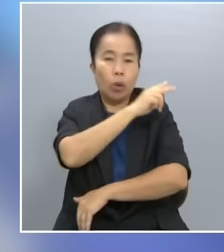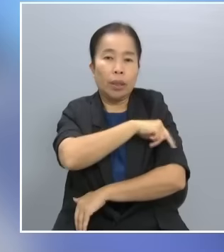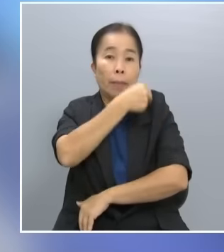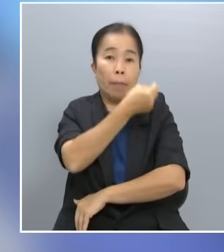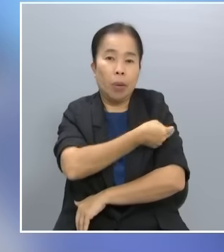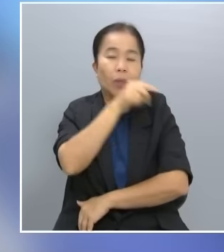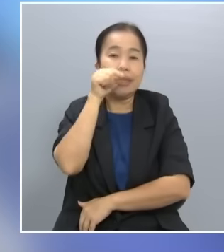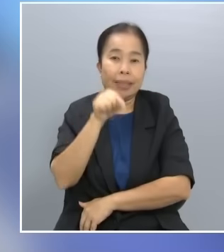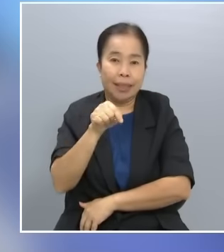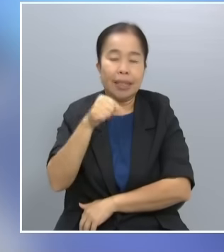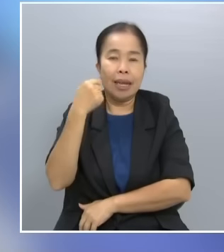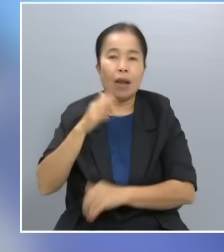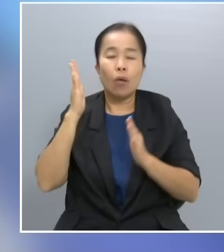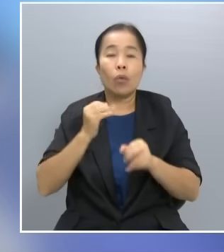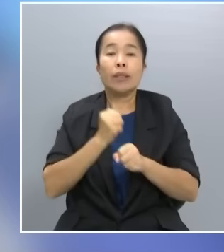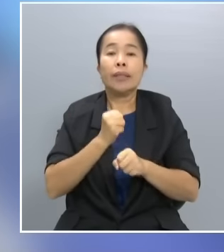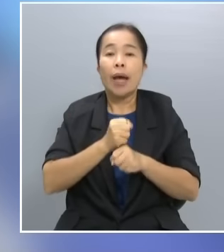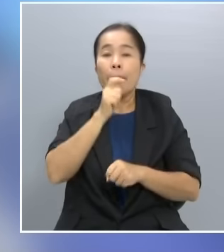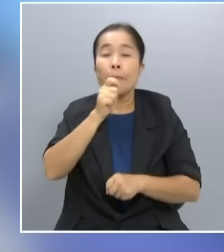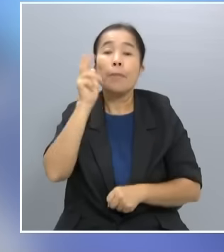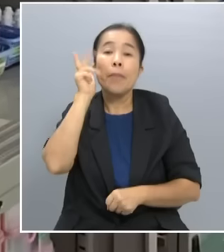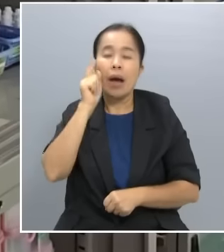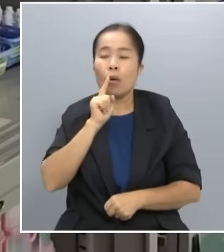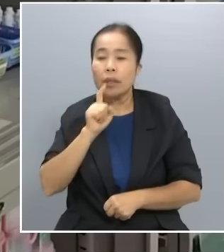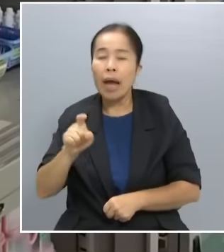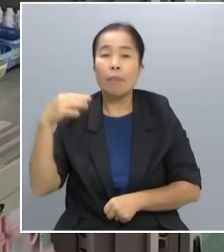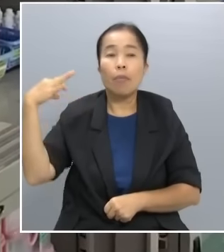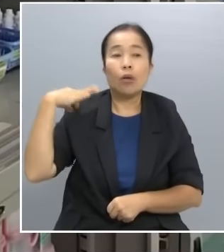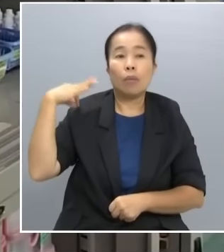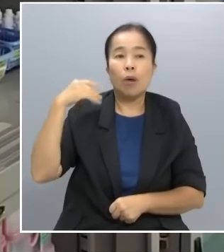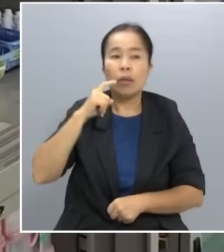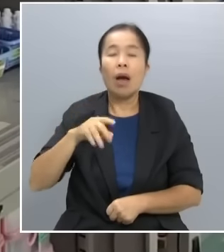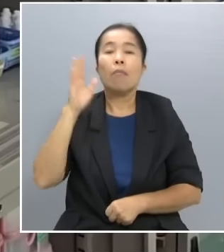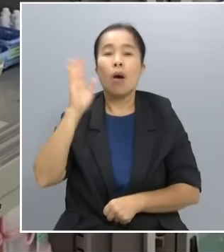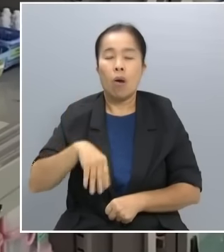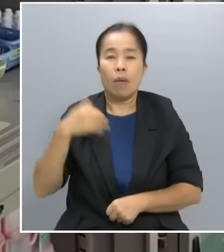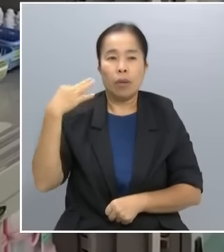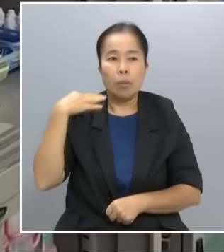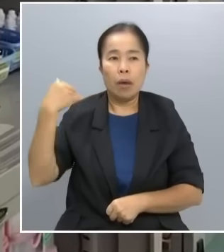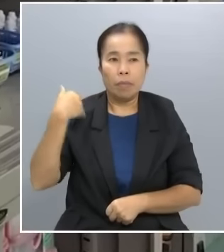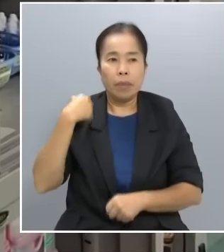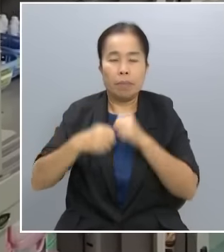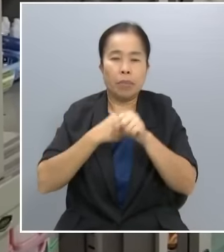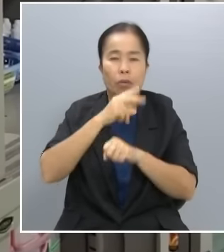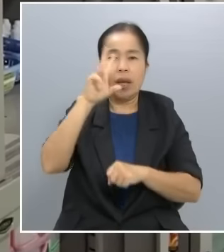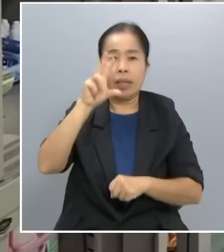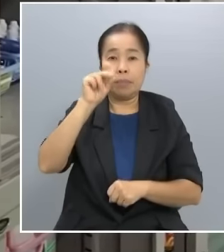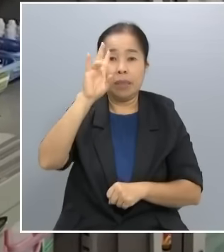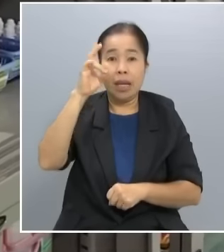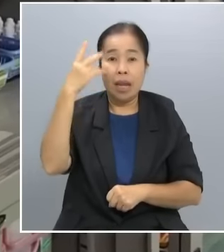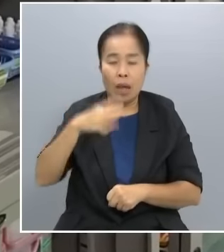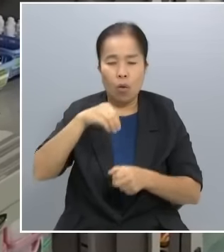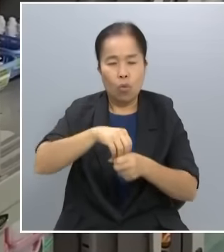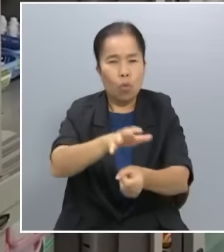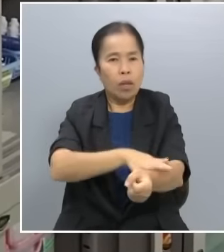านห้วยแอ่งอีกรอบนึงนะครับไปคุยกับคุณฝ้ายซึ่งเป็นอสมนะฮะหมู่10เนี่ยบอกว่าตนเองเนี่ยเป็นอสมตั้งแต่ปี37แล้วอยู่ๆรวมมาใน30